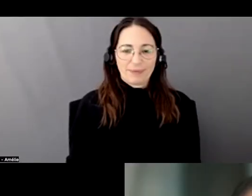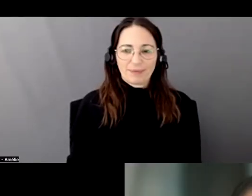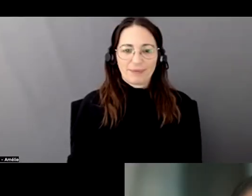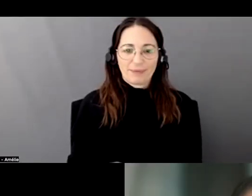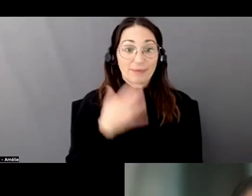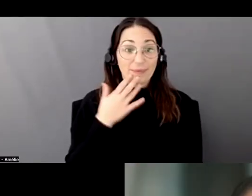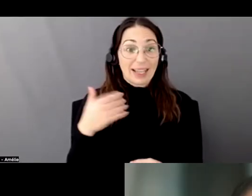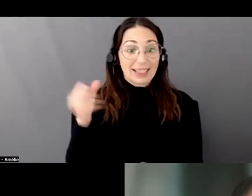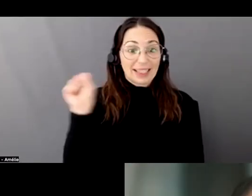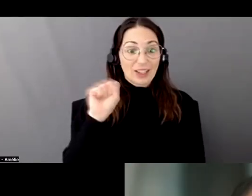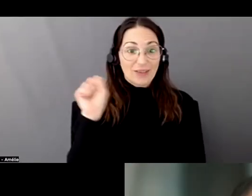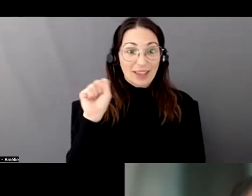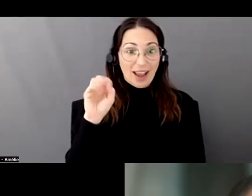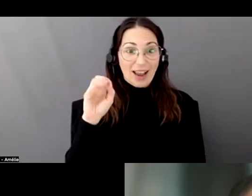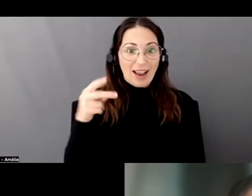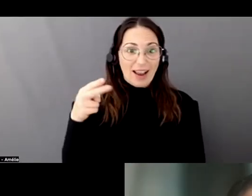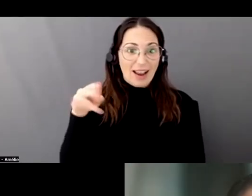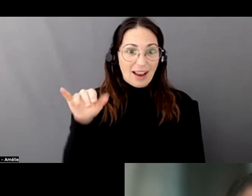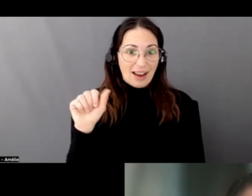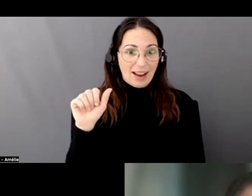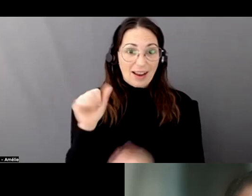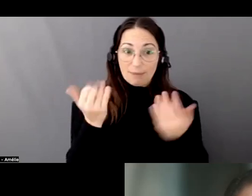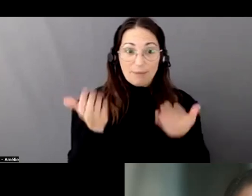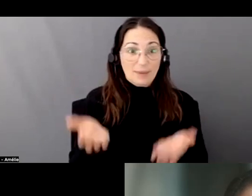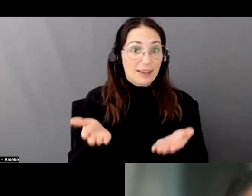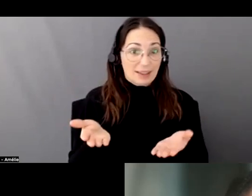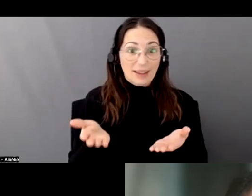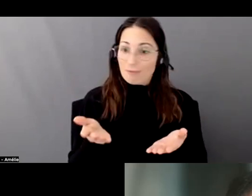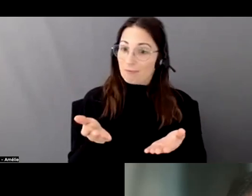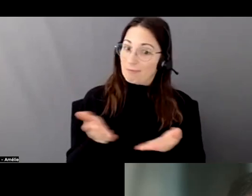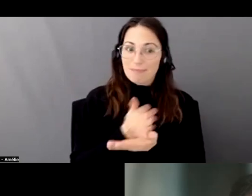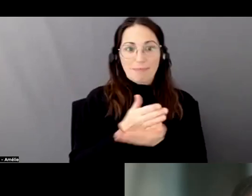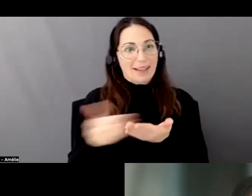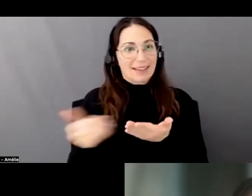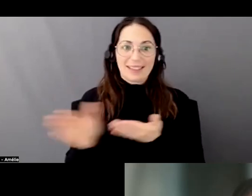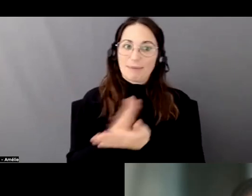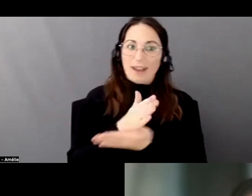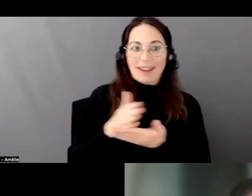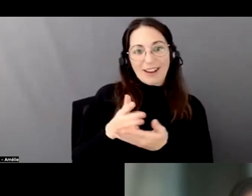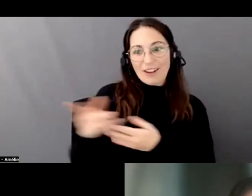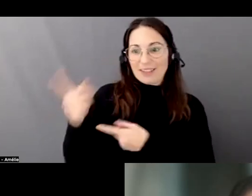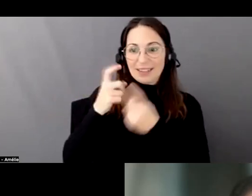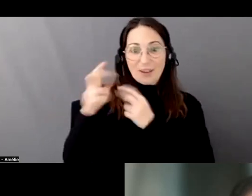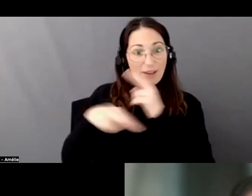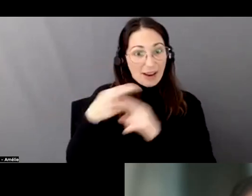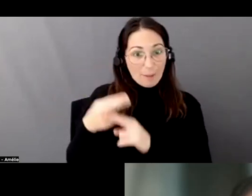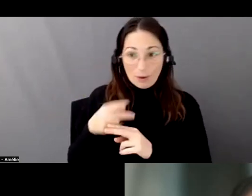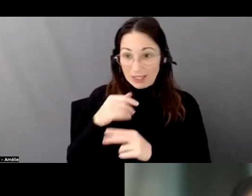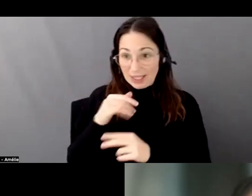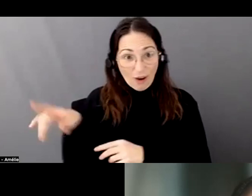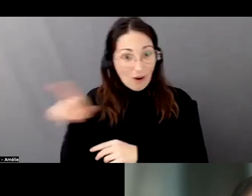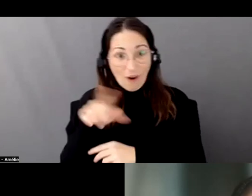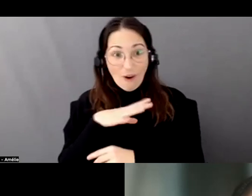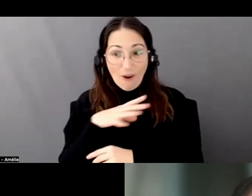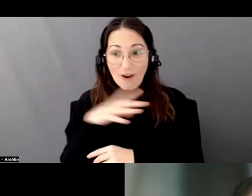Merci, Sophia. On est maintenant arrivé à la partie questions-réponses. Donc, si vous avez des questions,